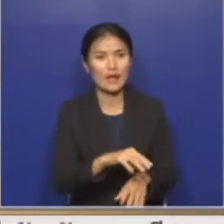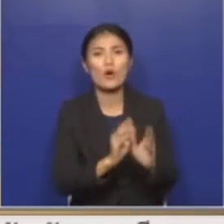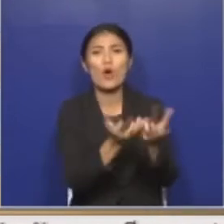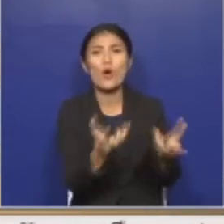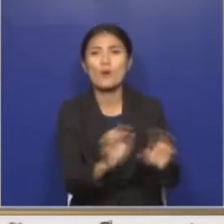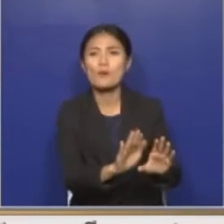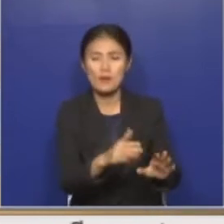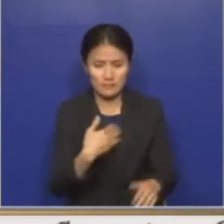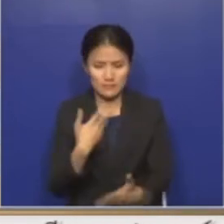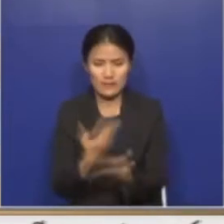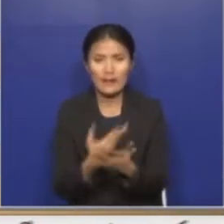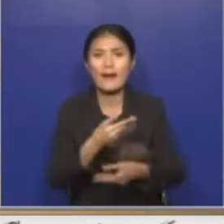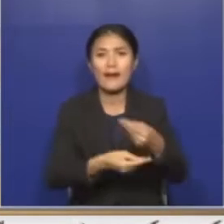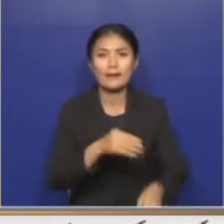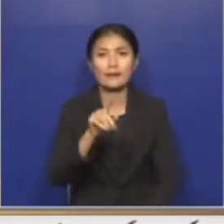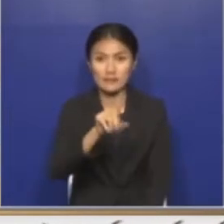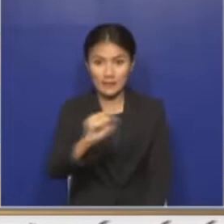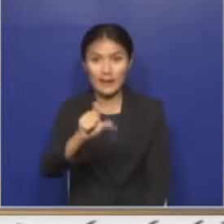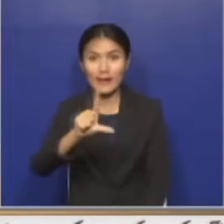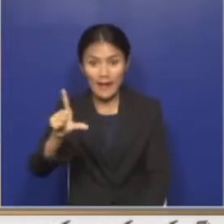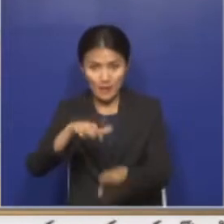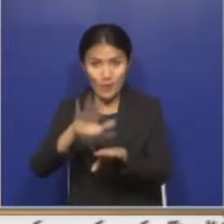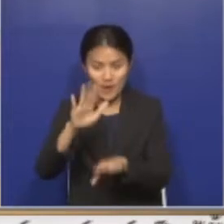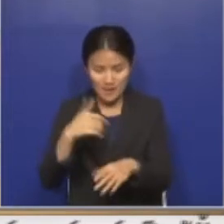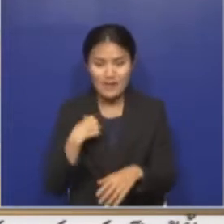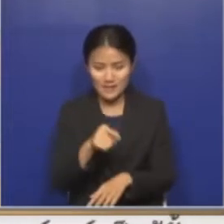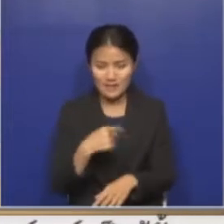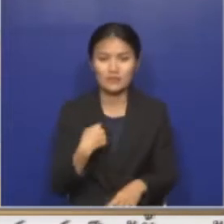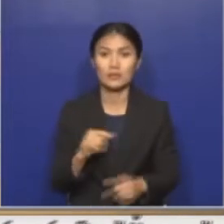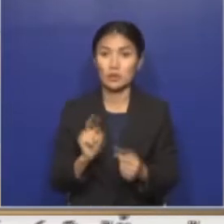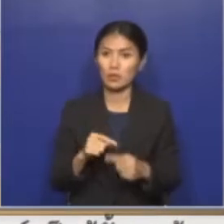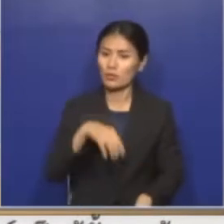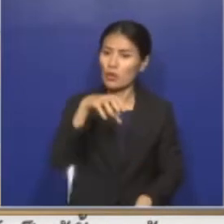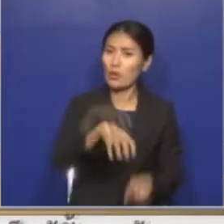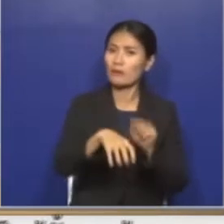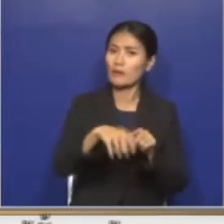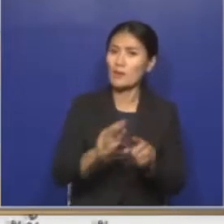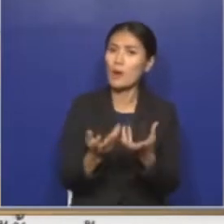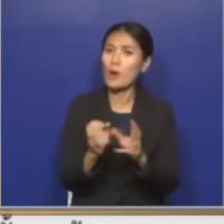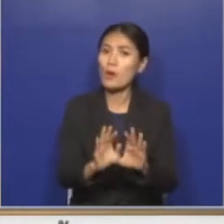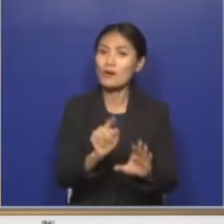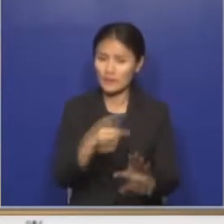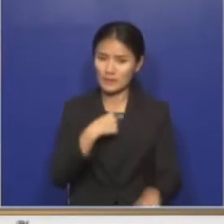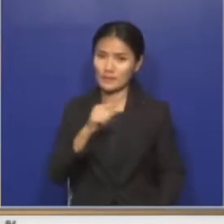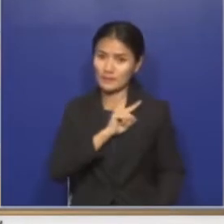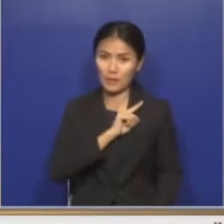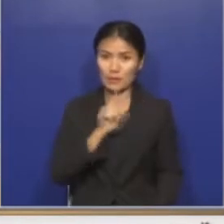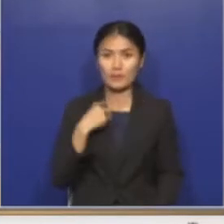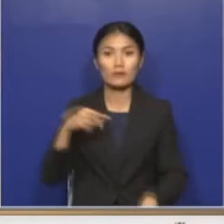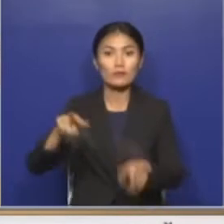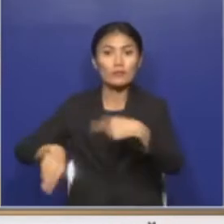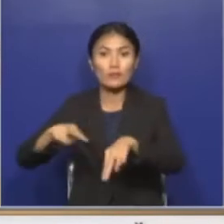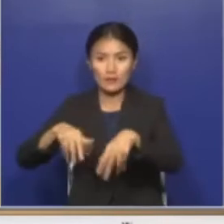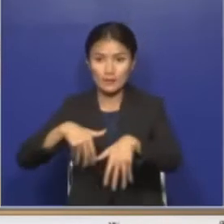หน้าที่เนี่ยเขาให้มีหน้าที่ไปดูแลเกษตรกรดูแลประชาชนนะครับชื่อ